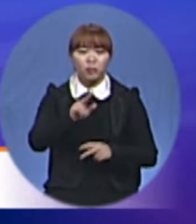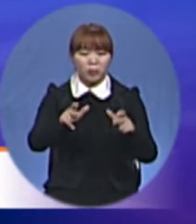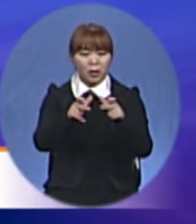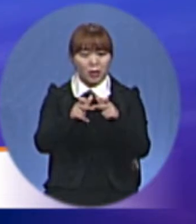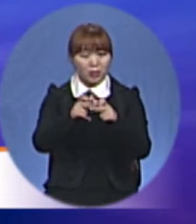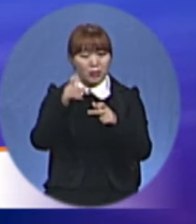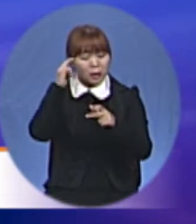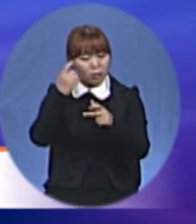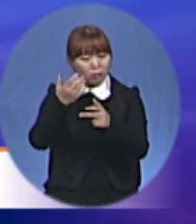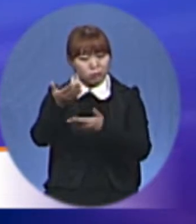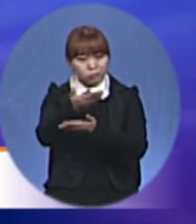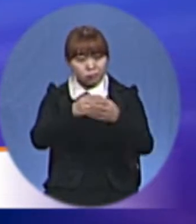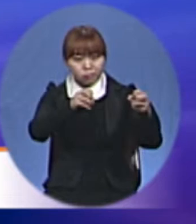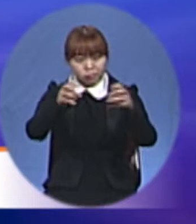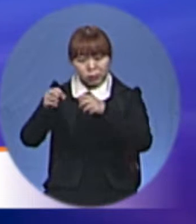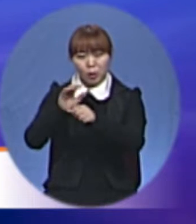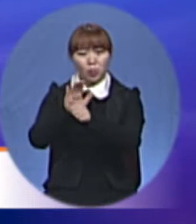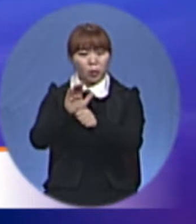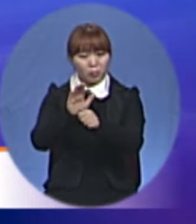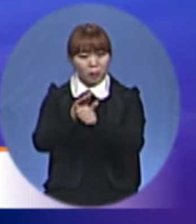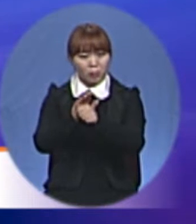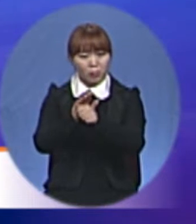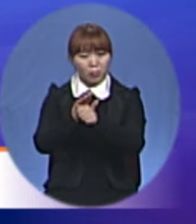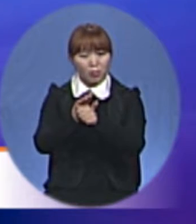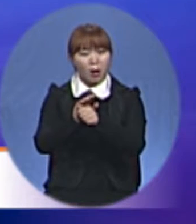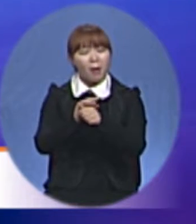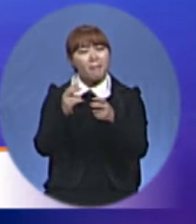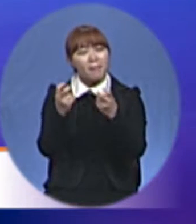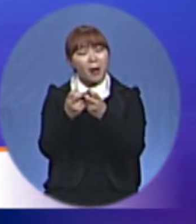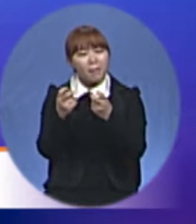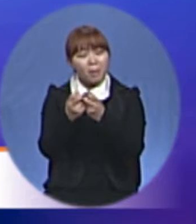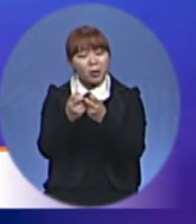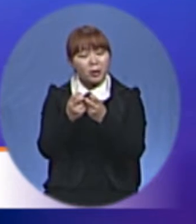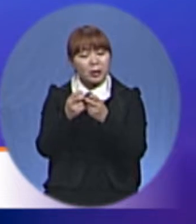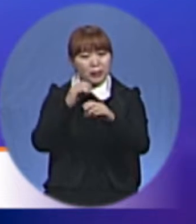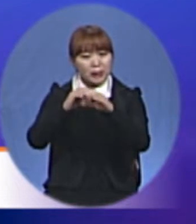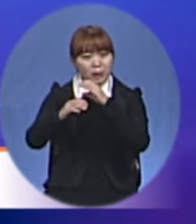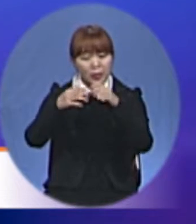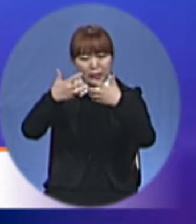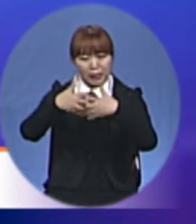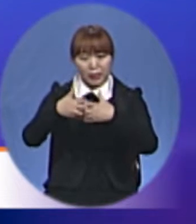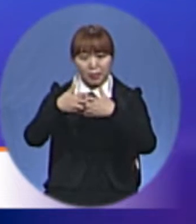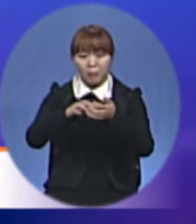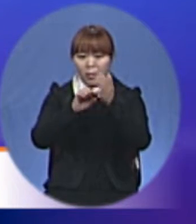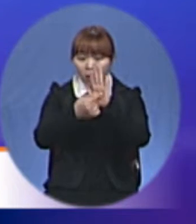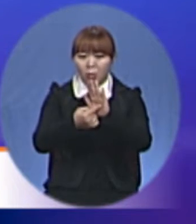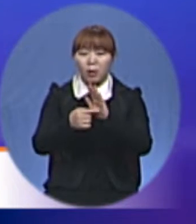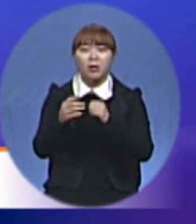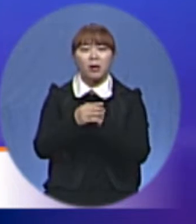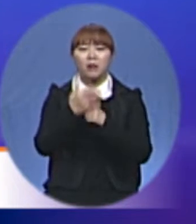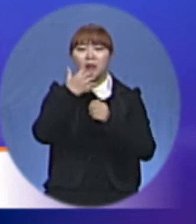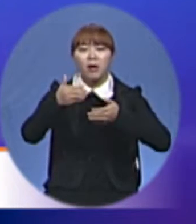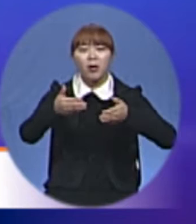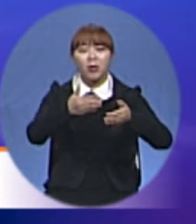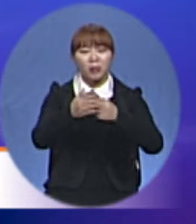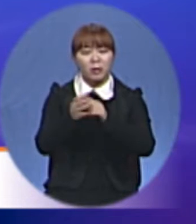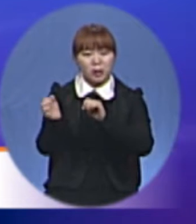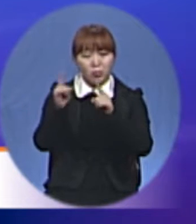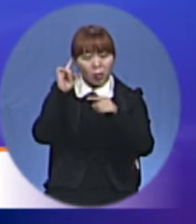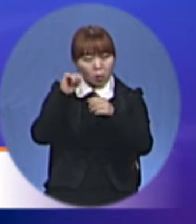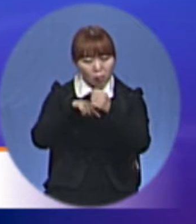중증장애인들의 의사소통에 도움을 줄 수 있는 보안 대체 의사소통기기가 나왔습니다. 이 경기도